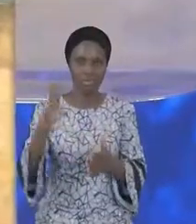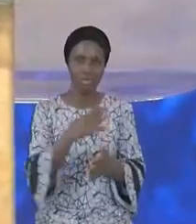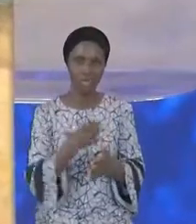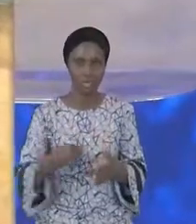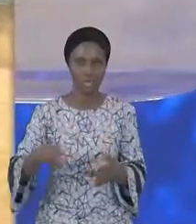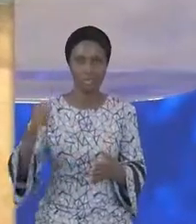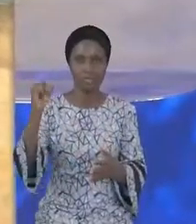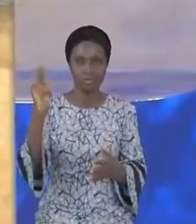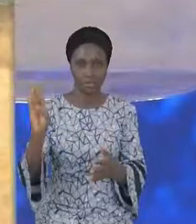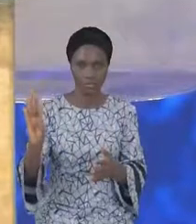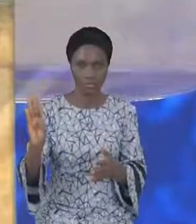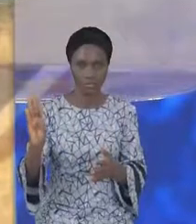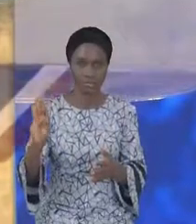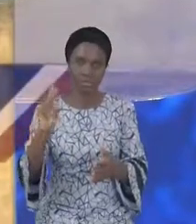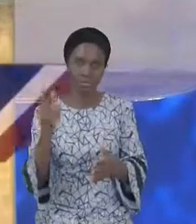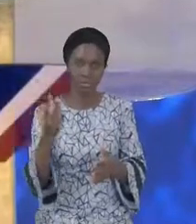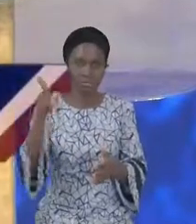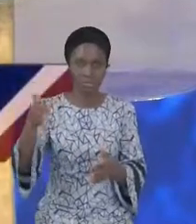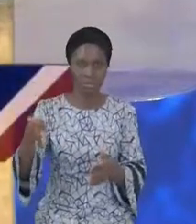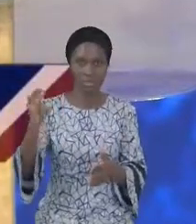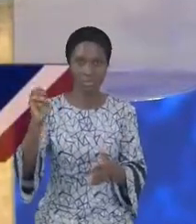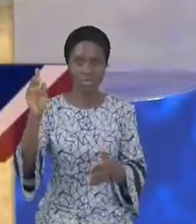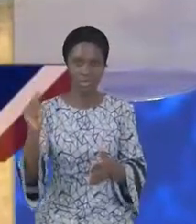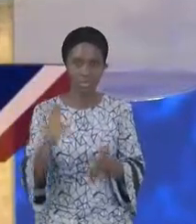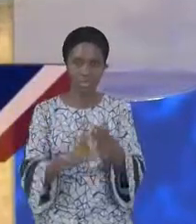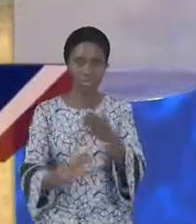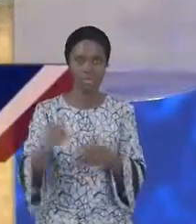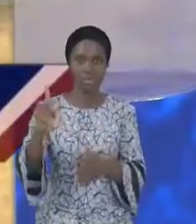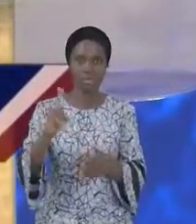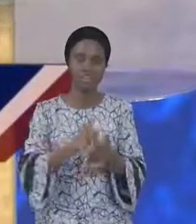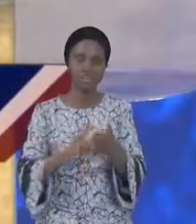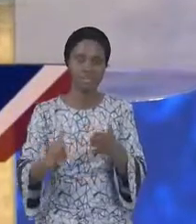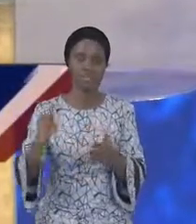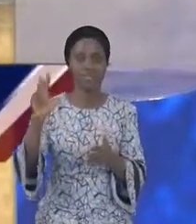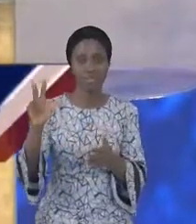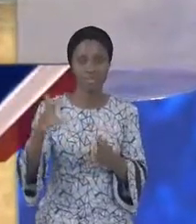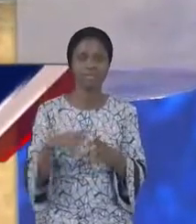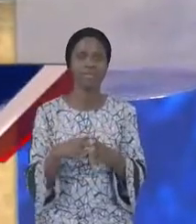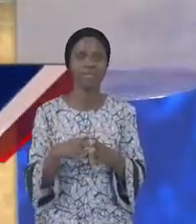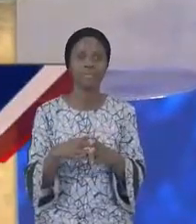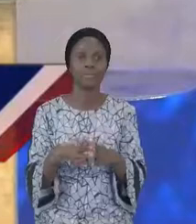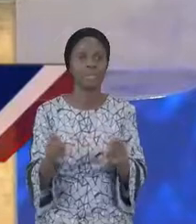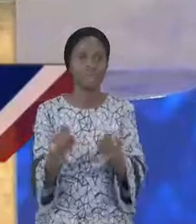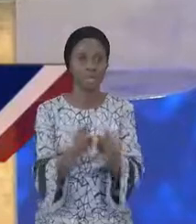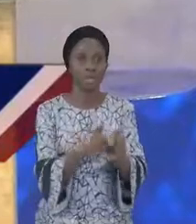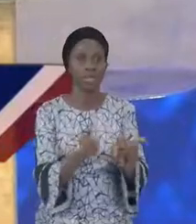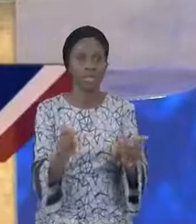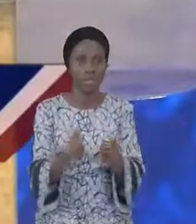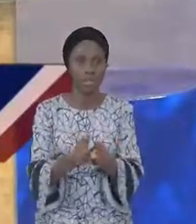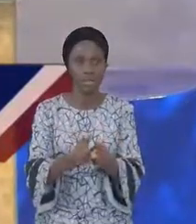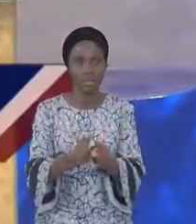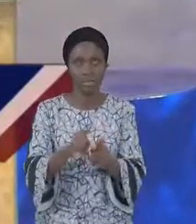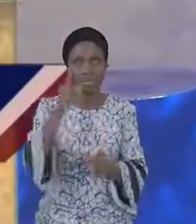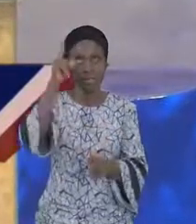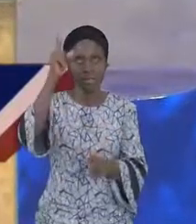verset 3. Au verset 4, 2 Pierre, chapitre 1, du verset 3. According as his